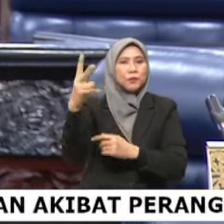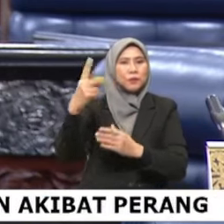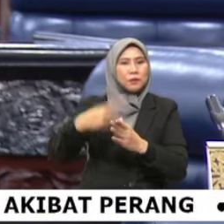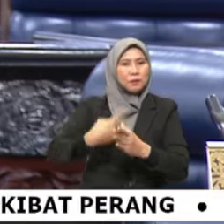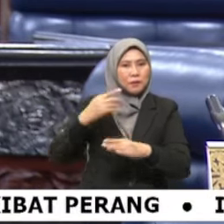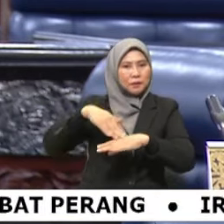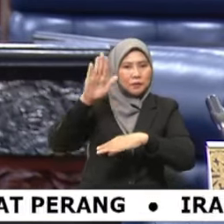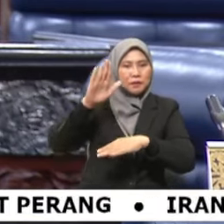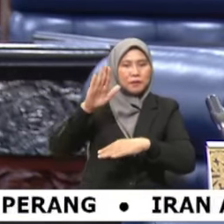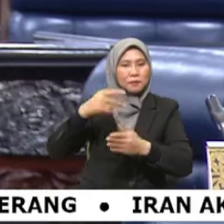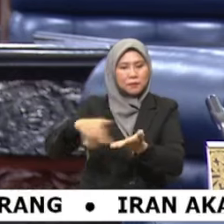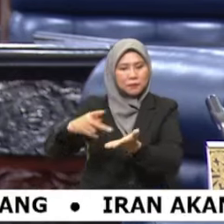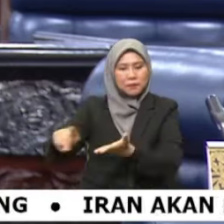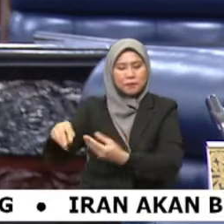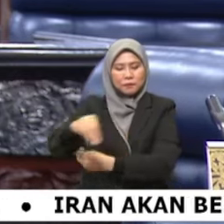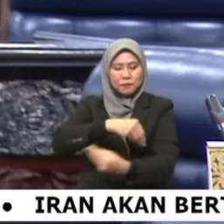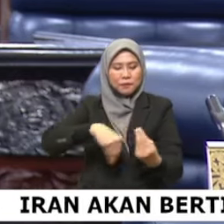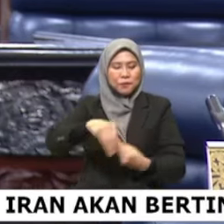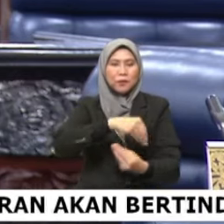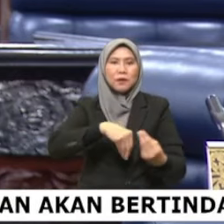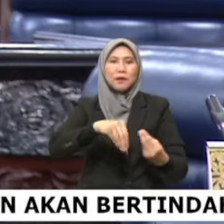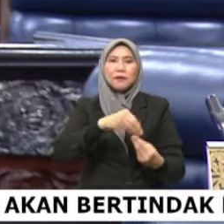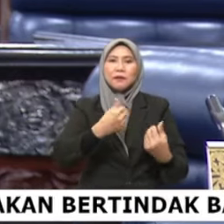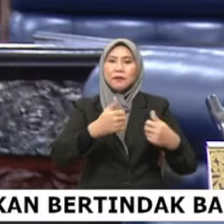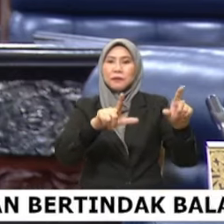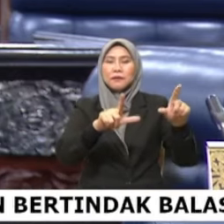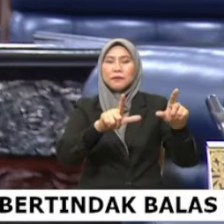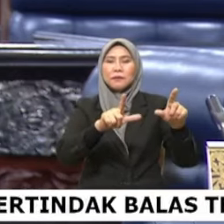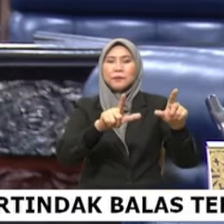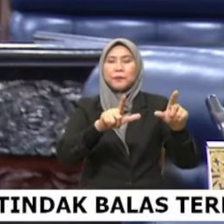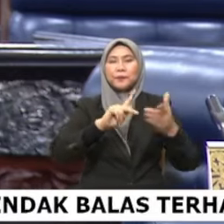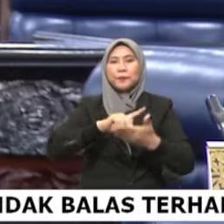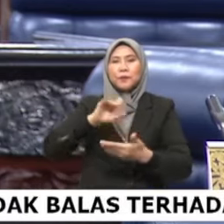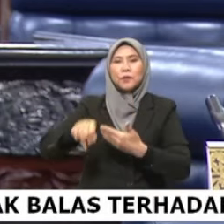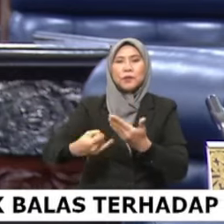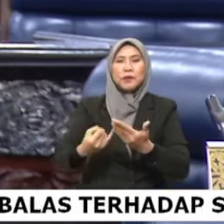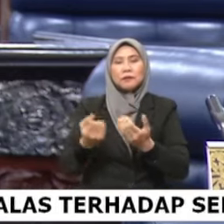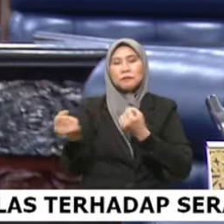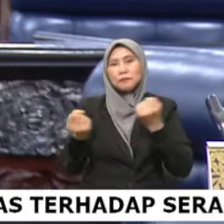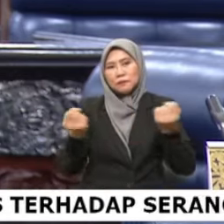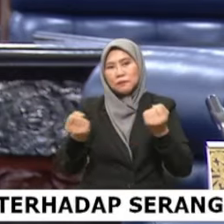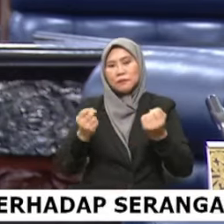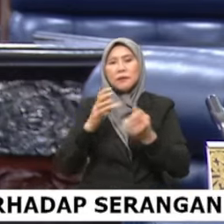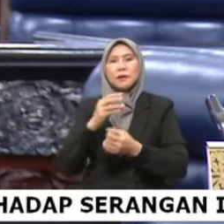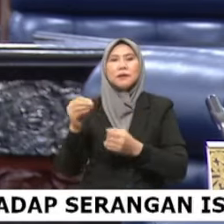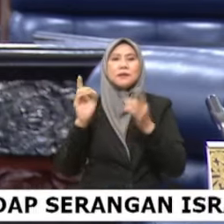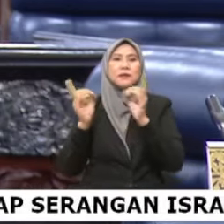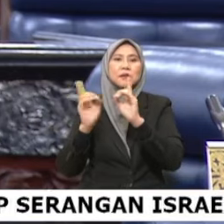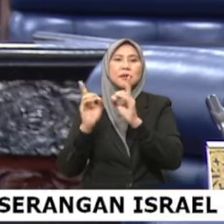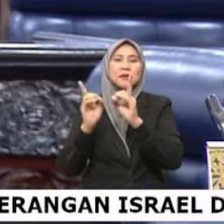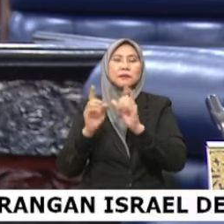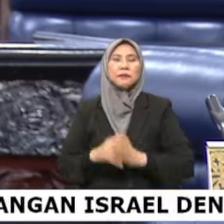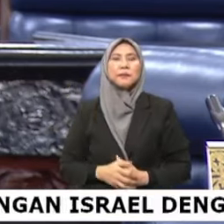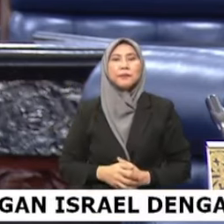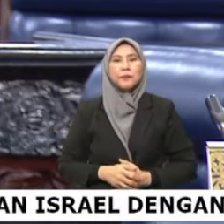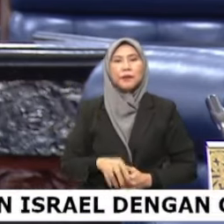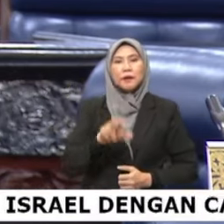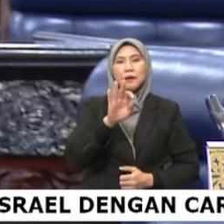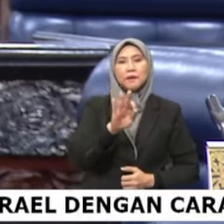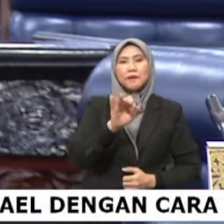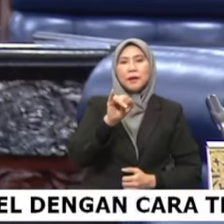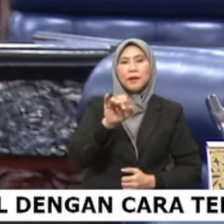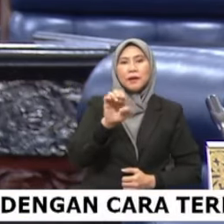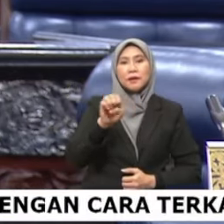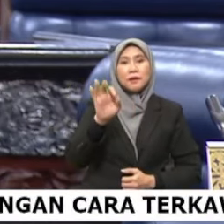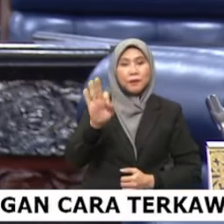ke atas perbelanjaan modal yang layak bagi projek otomasi dan digitalisasi. Manakala FIAF